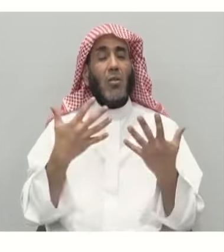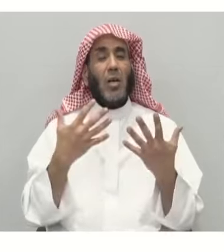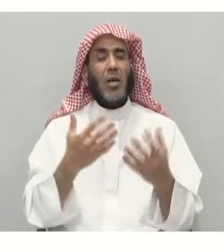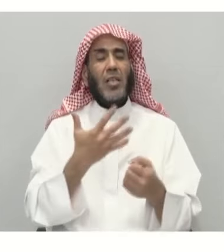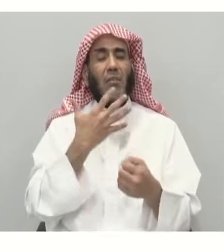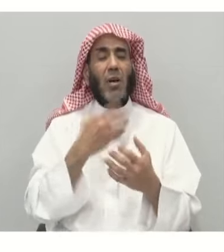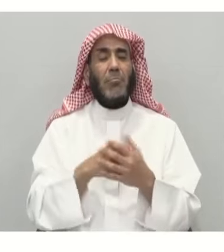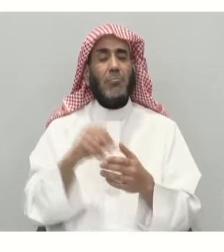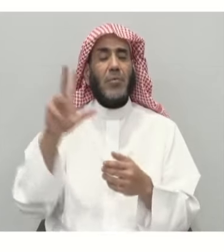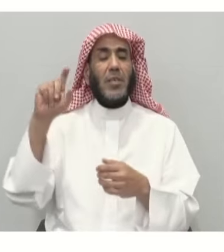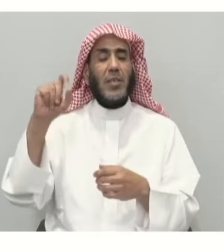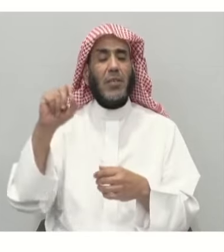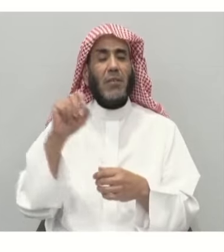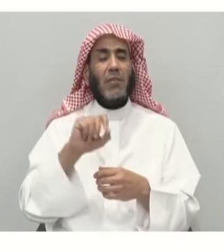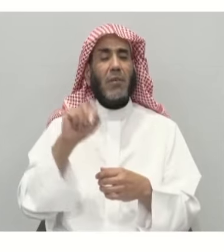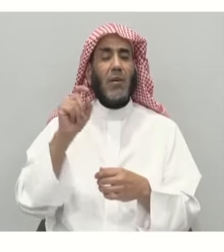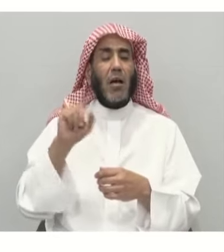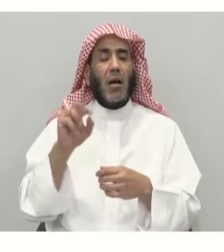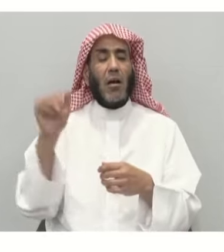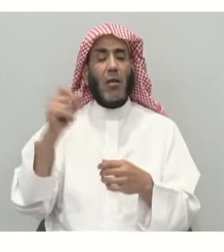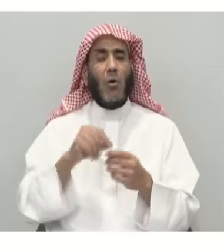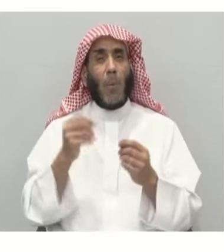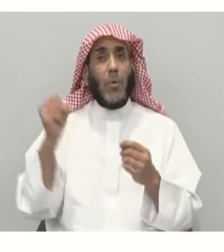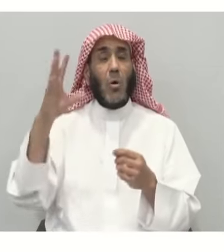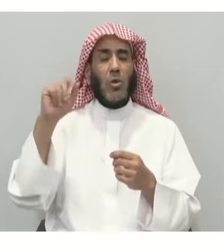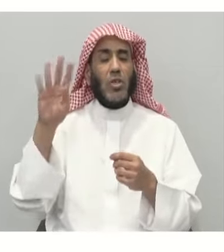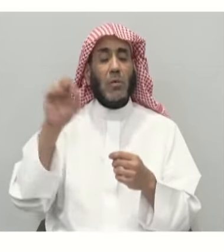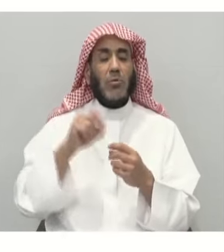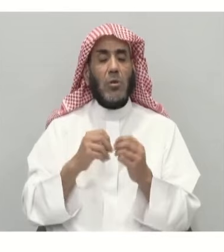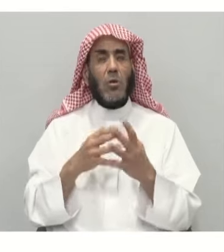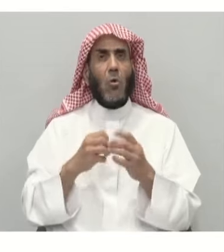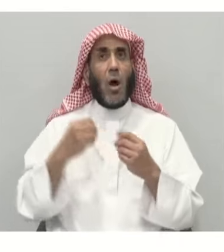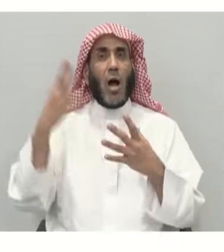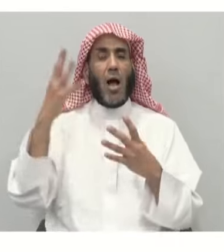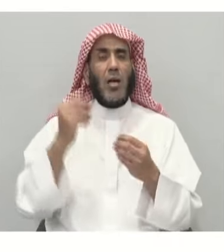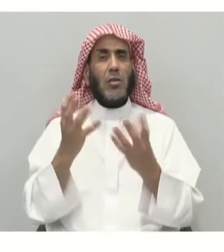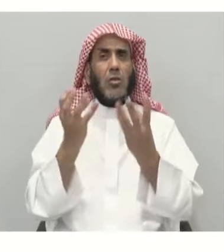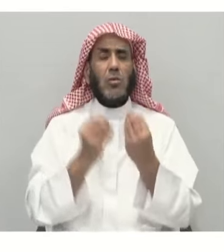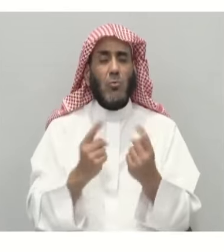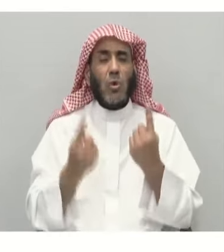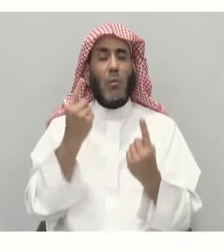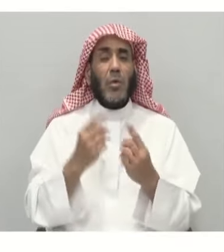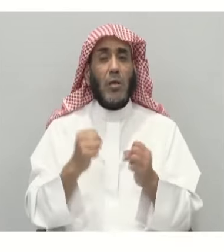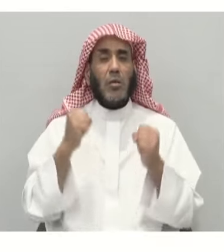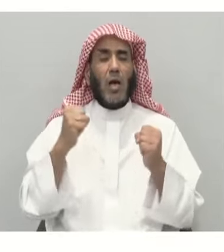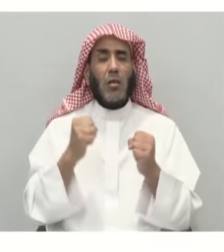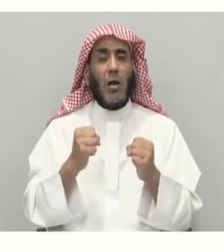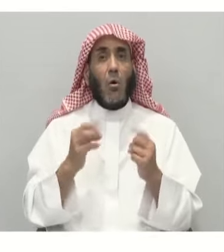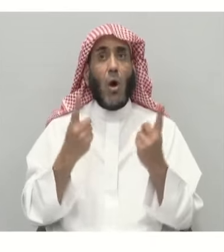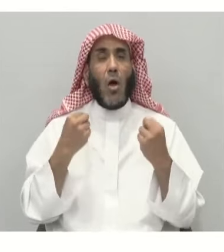الارض الدفا الفقره الثالثه بضوء الشمس الوهاج تستمد النباتات طاقتها وح